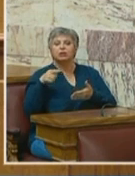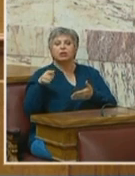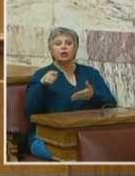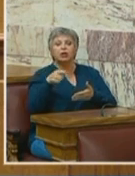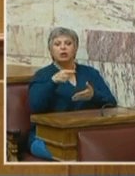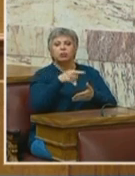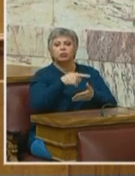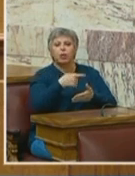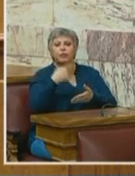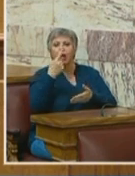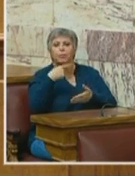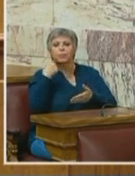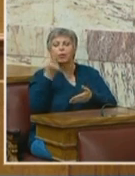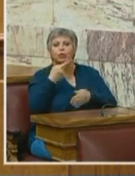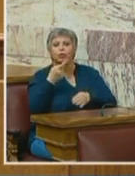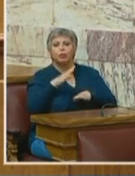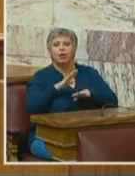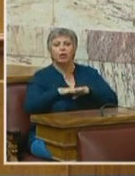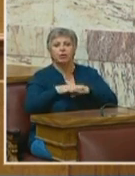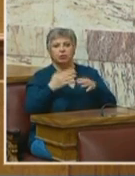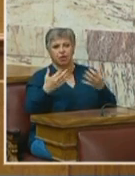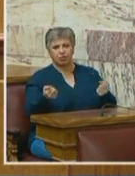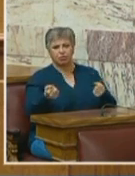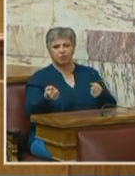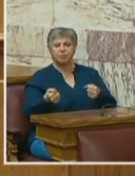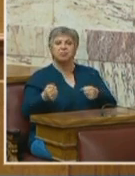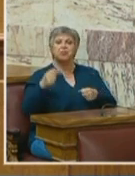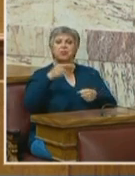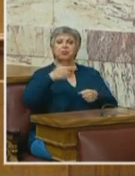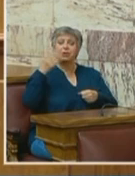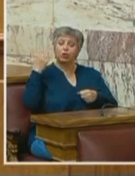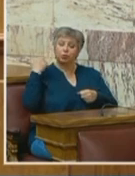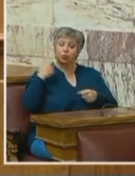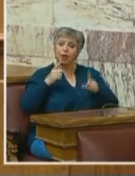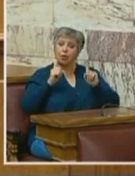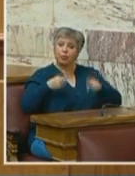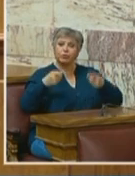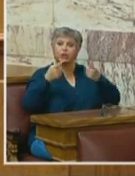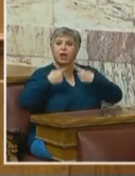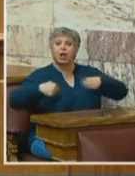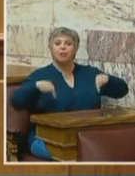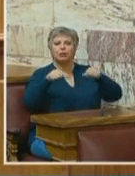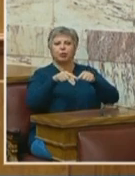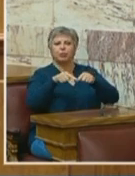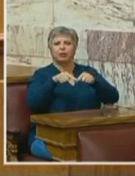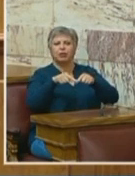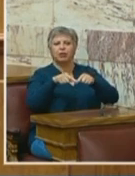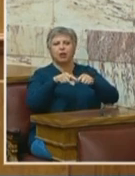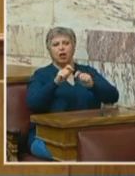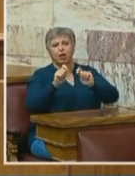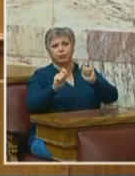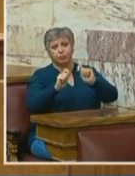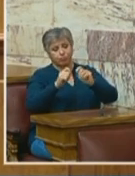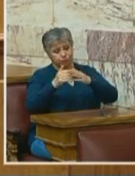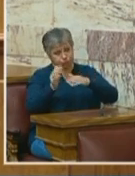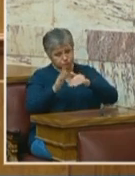Αποφασίσατε τη σύσταση της προκαταρκτικής επιτροπής, κρίνοντας προφανώς ότι η Βουλή είναι